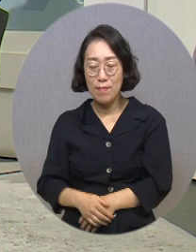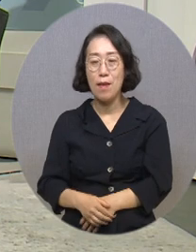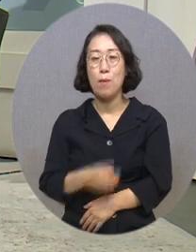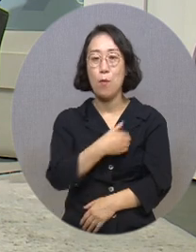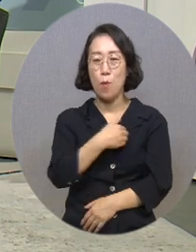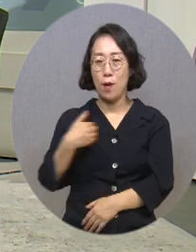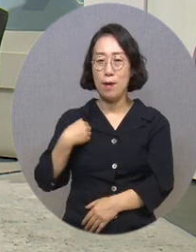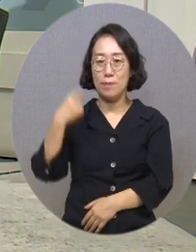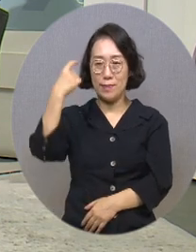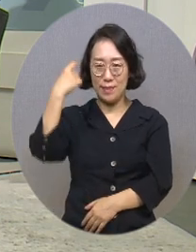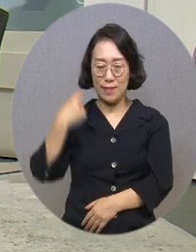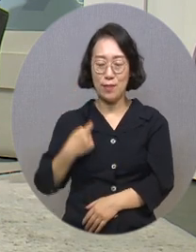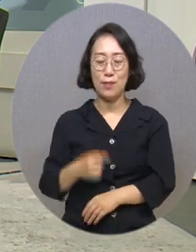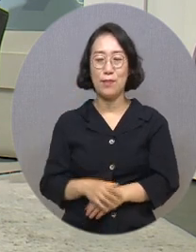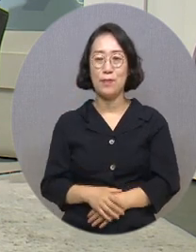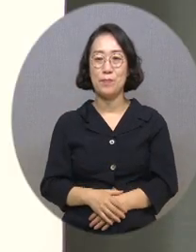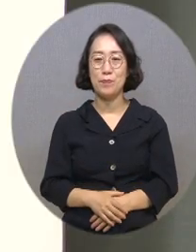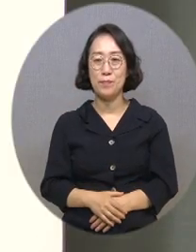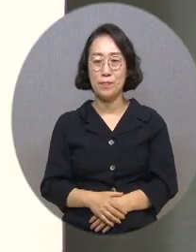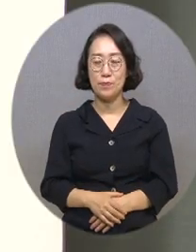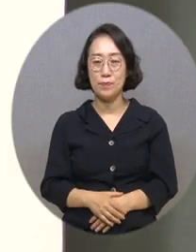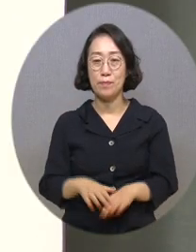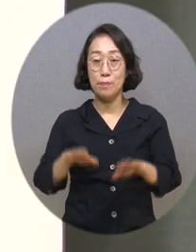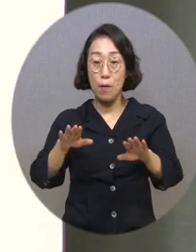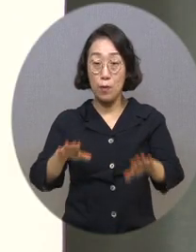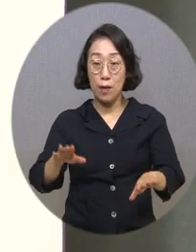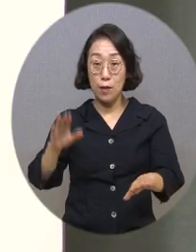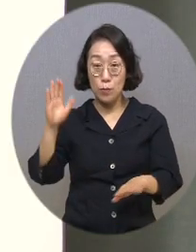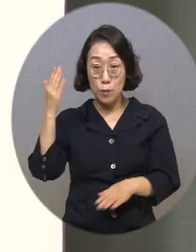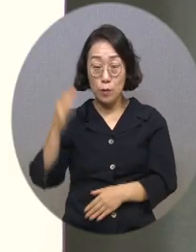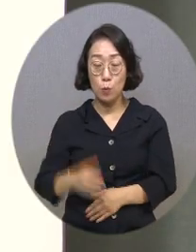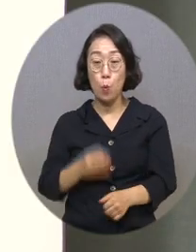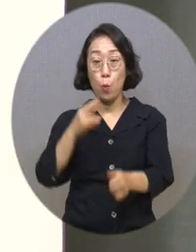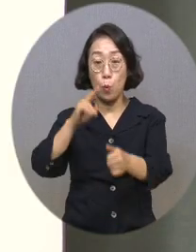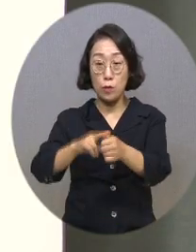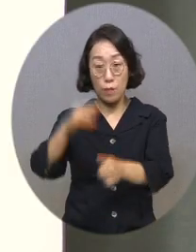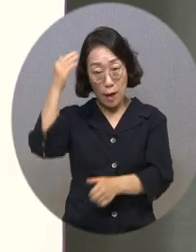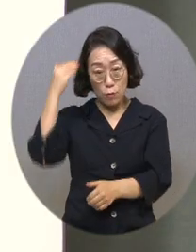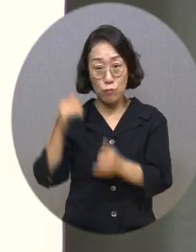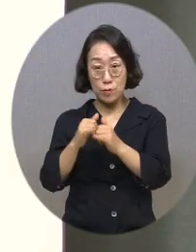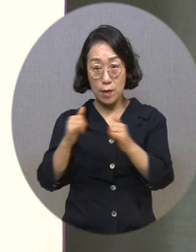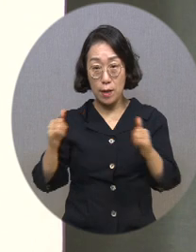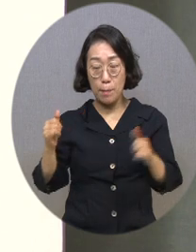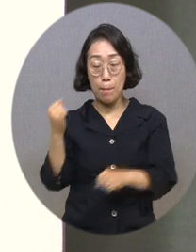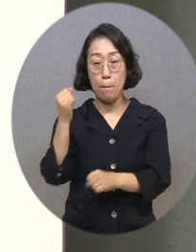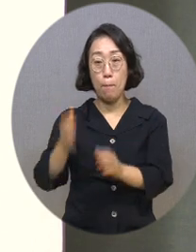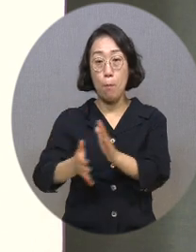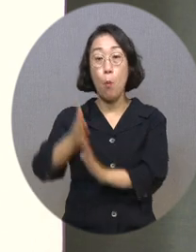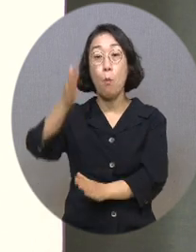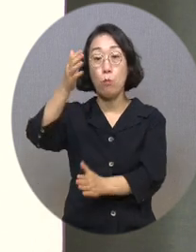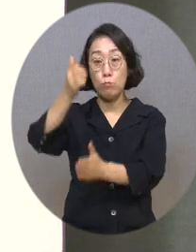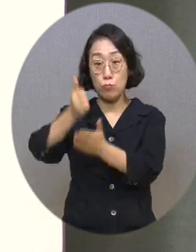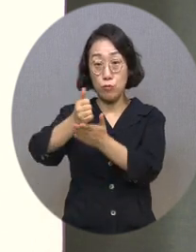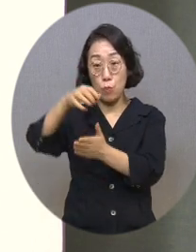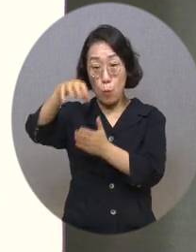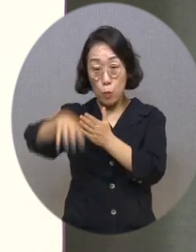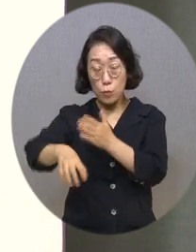아, 그러시겠구만. 이번에 그 도전 한국인 본부에서 주최한